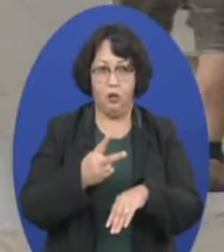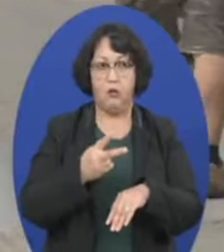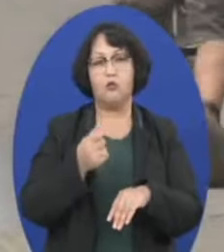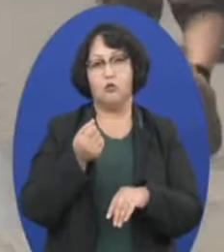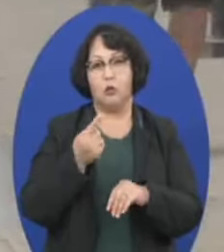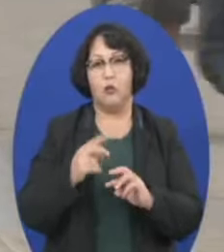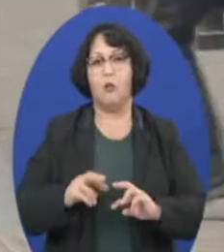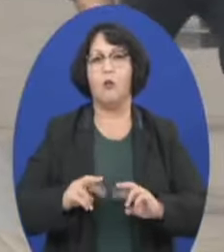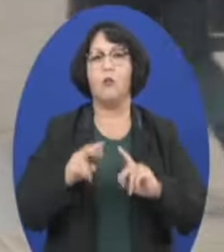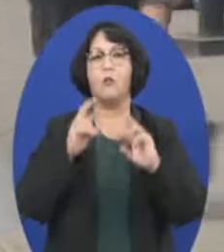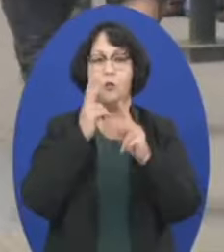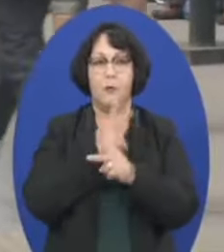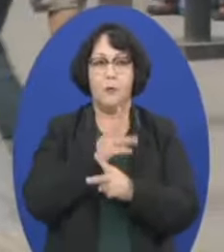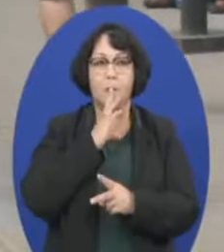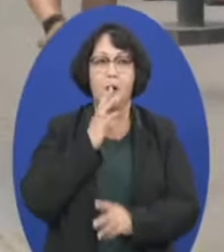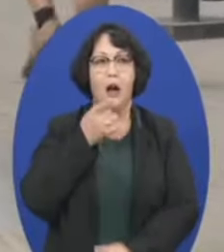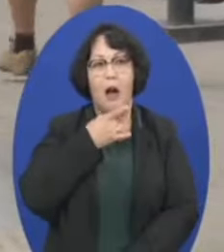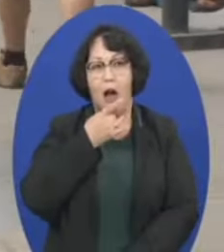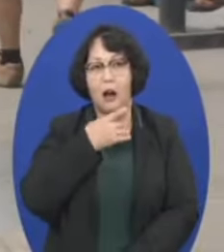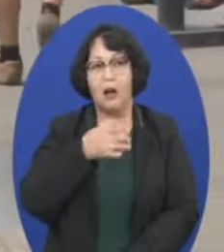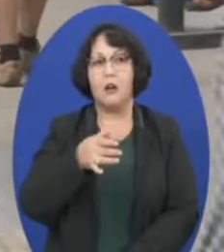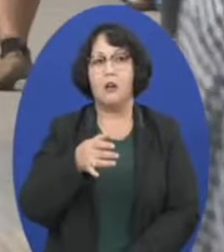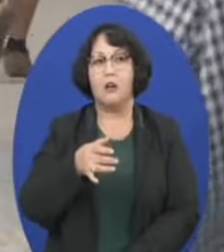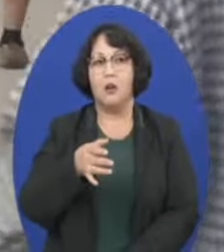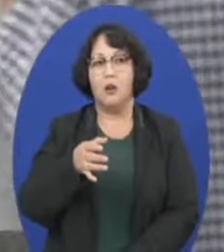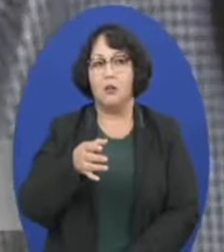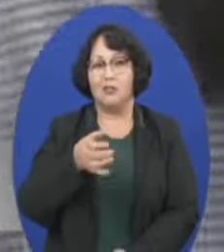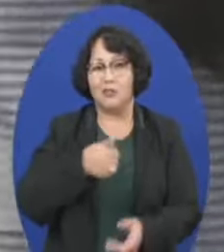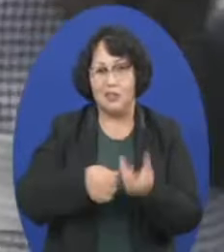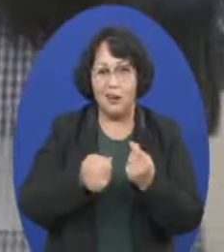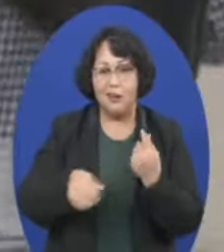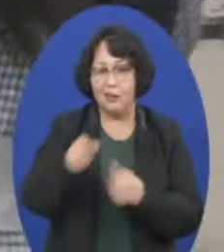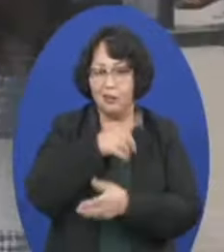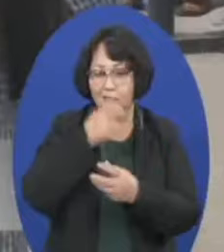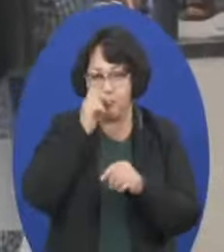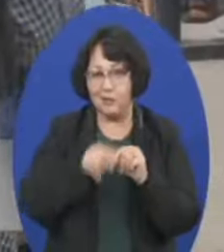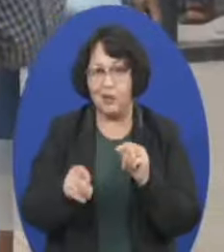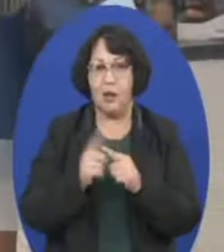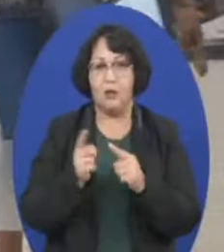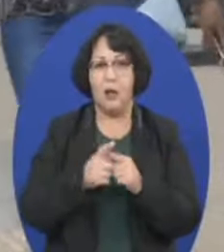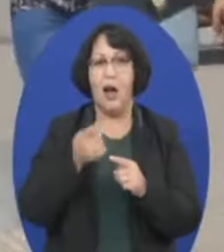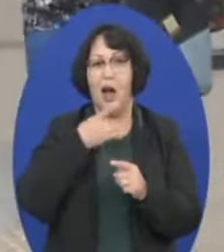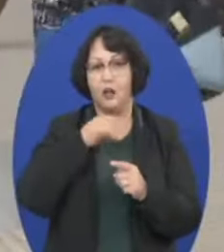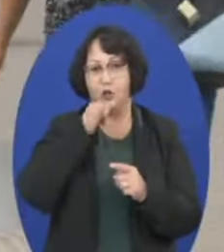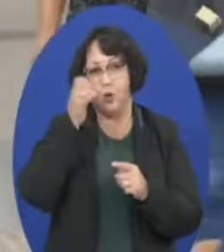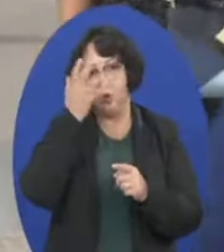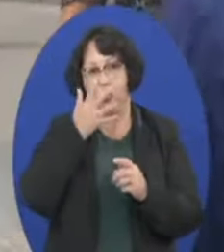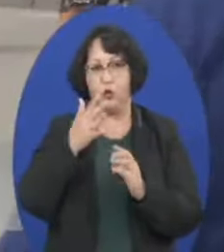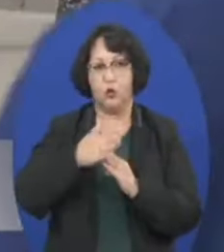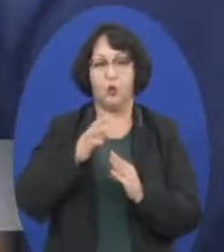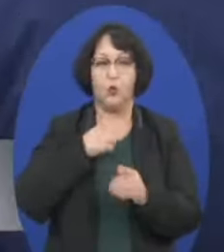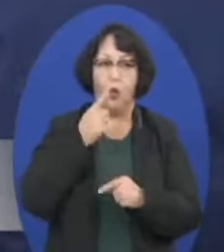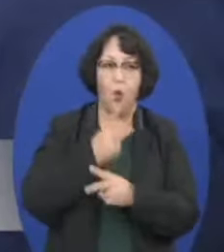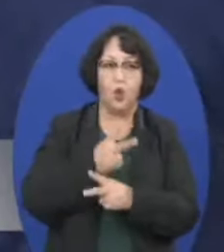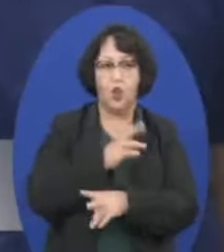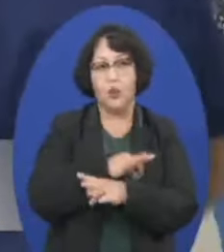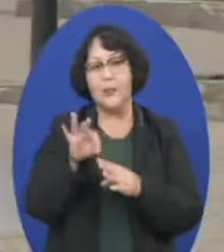зэрэг өөрчлөлт орулна. За мөн сохтууруулах ундааны эргэлтэд хяналт тавих, архитан сохтууруулахтаа тэмцэх тухай хуулийн төсөл